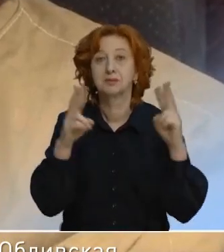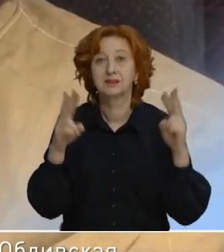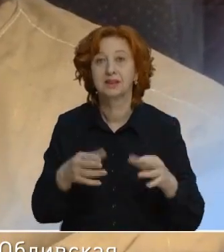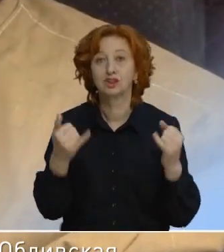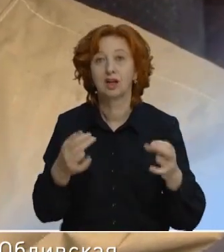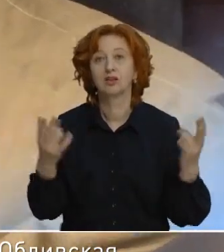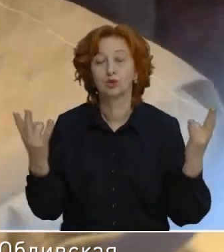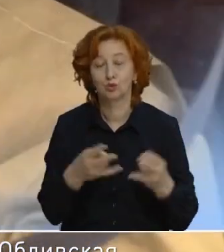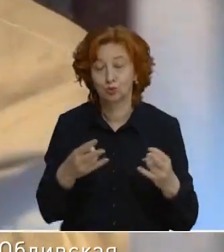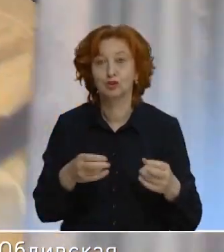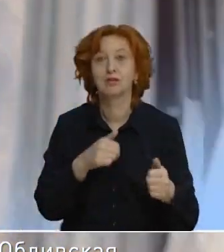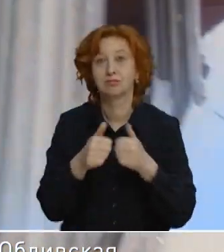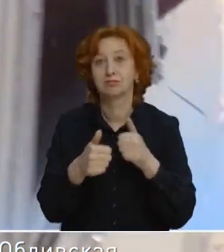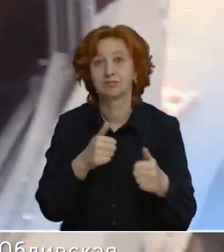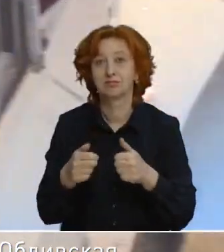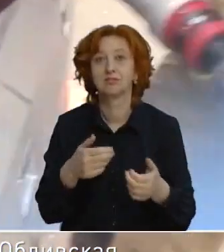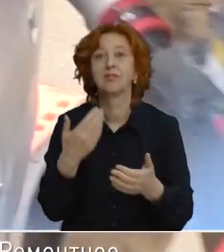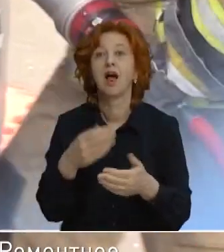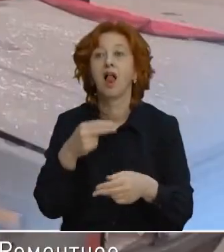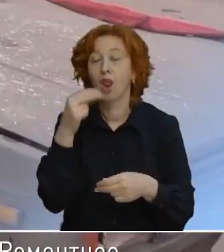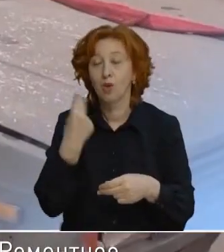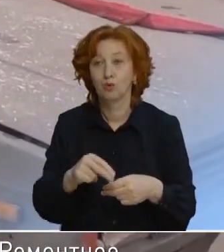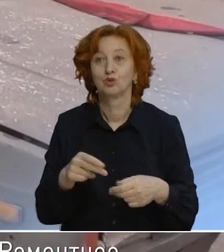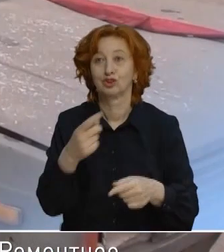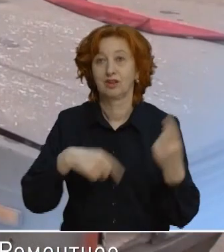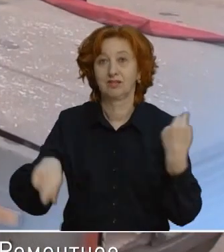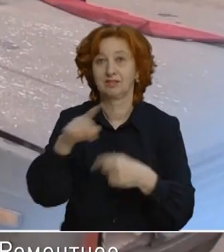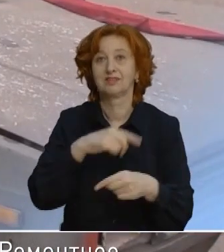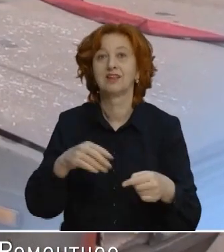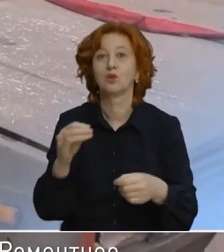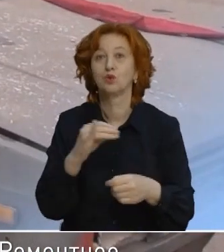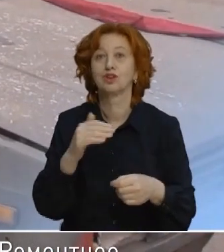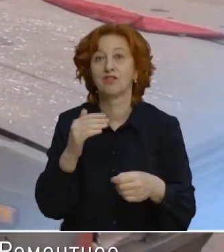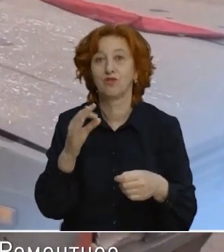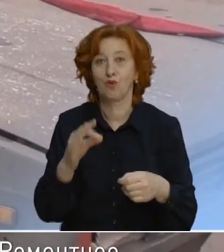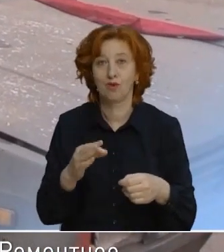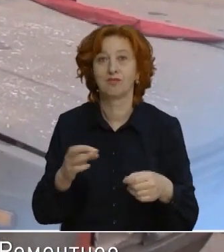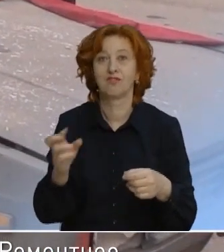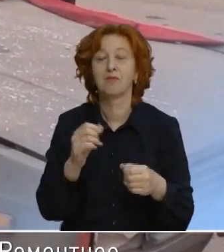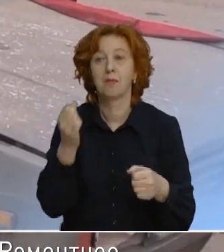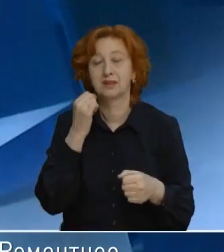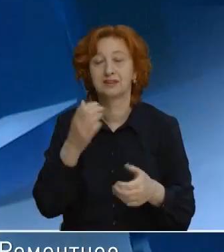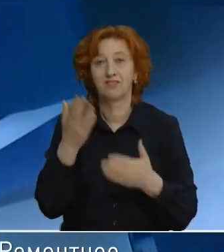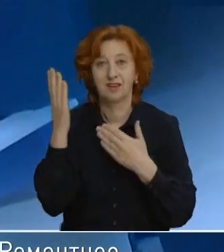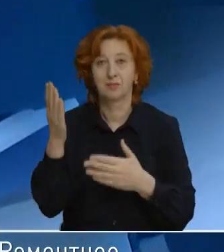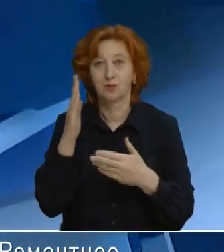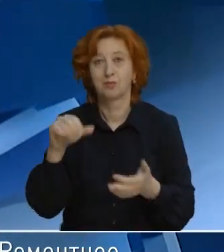им предстоит защищать честь Южного федерального округа на всероссийских соревнованиях в Москве.